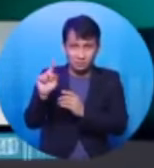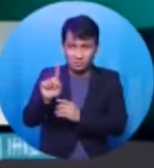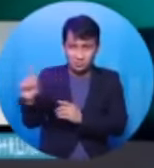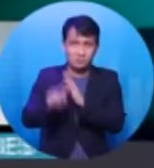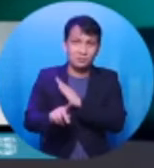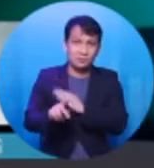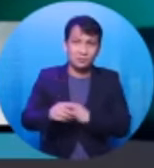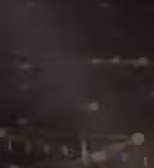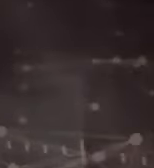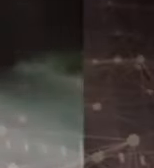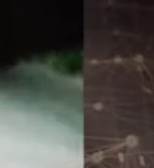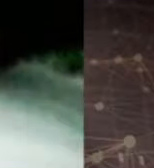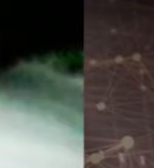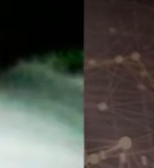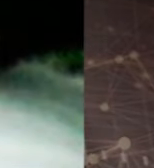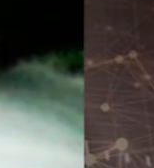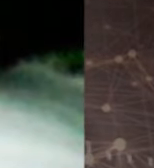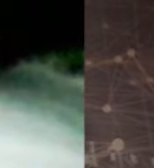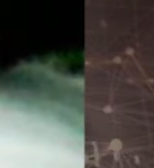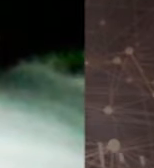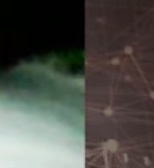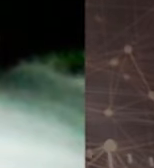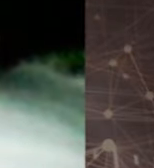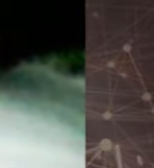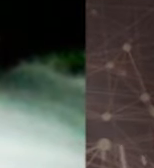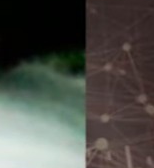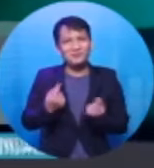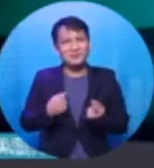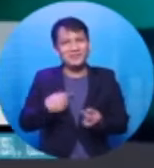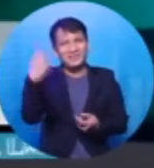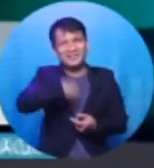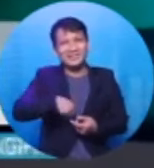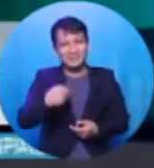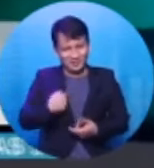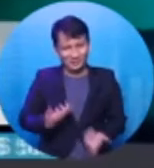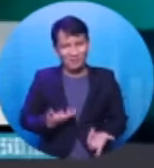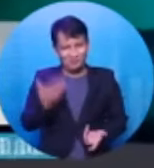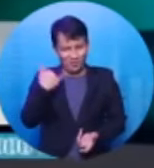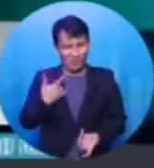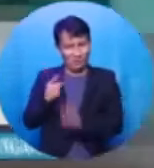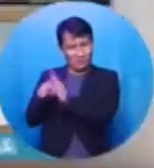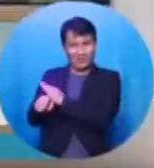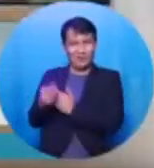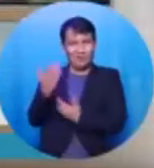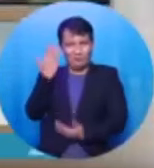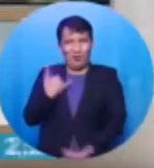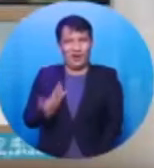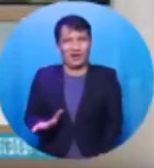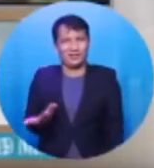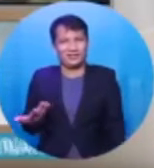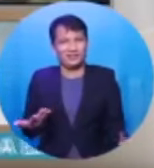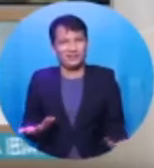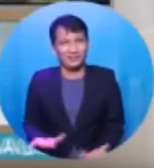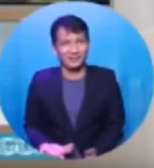Parang ganon? Ba't ko gagawin niya? Kaganda-ganda kong tao, tapos gagawin po yan? Hindi, magpaparo sa isang lalaki, no?